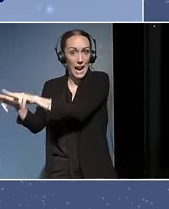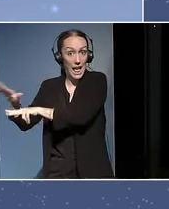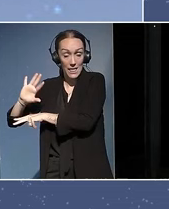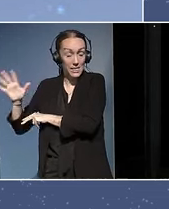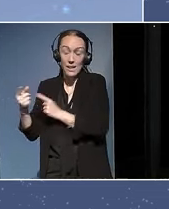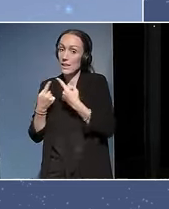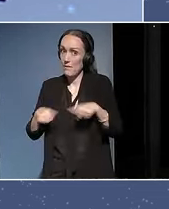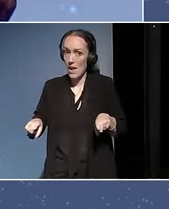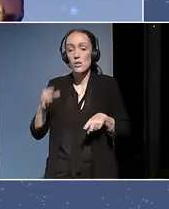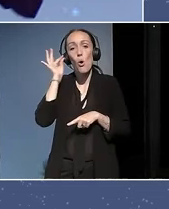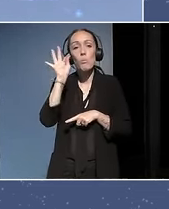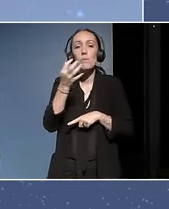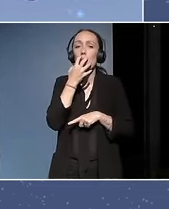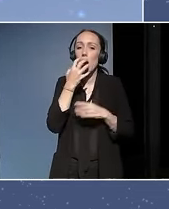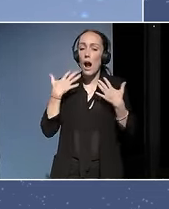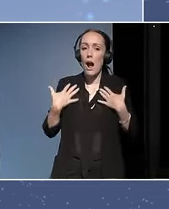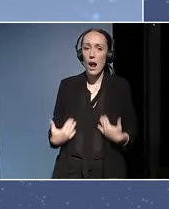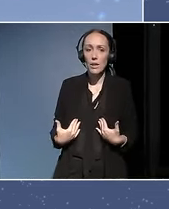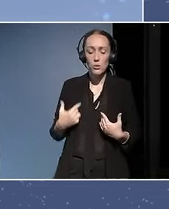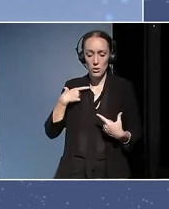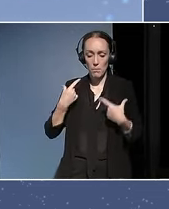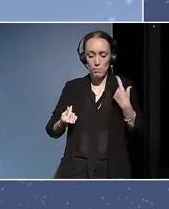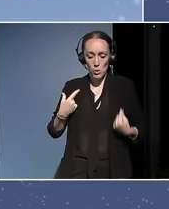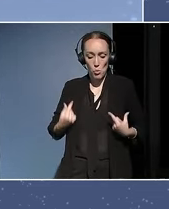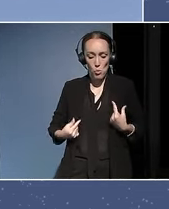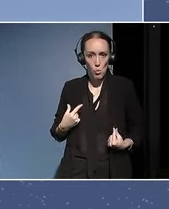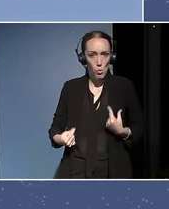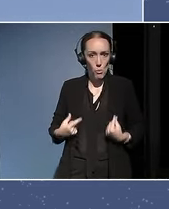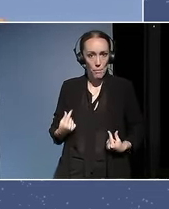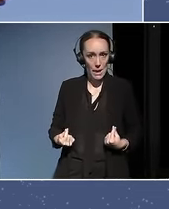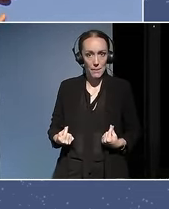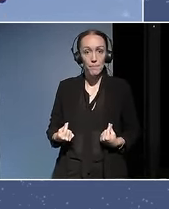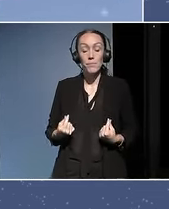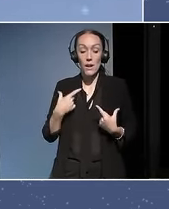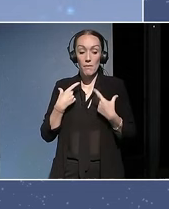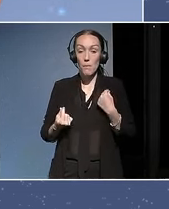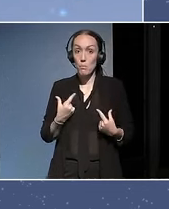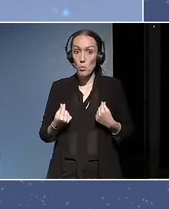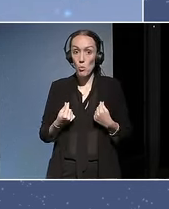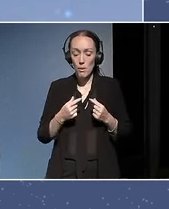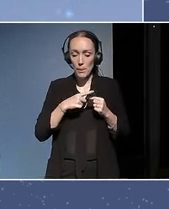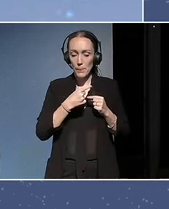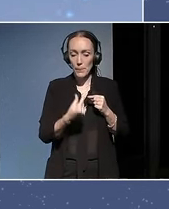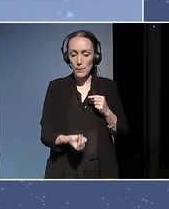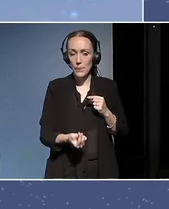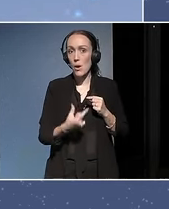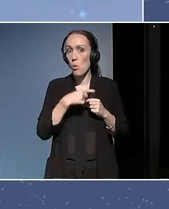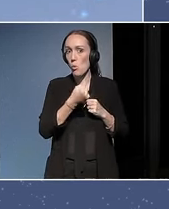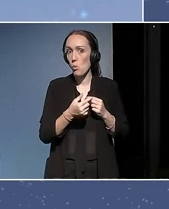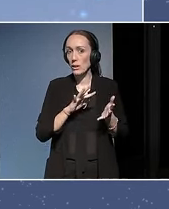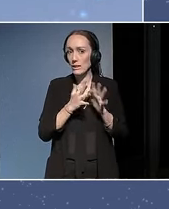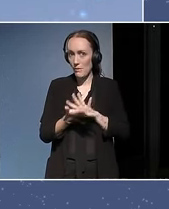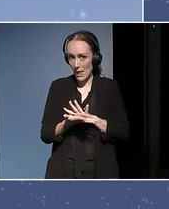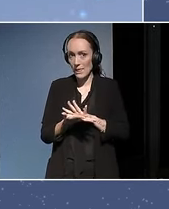tenersi caldi avevano sviluppato questo piumino e queste penne sempre più allungate il vantaggio dei dinosauri